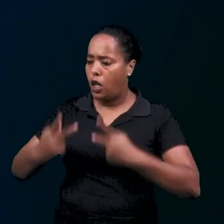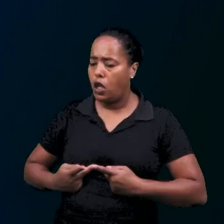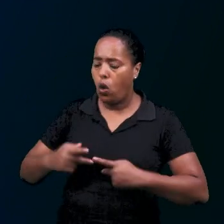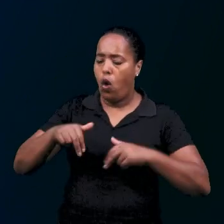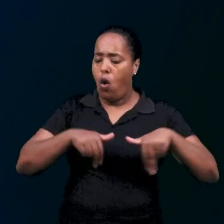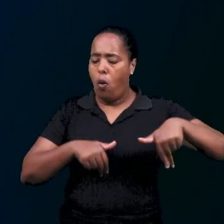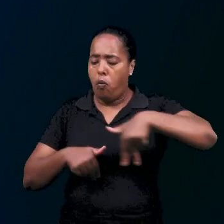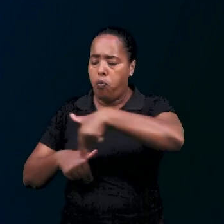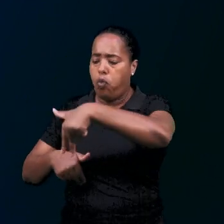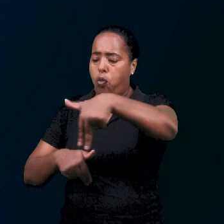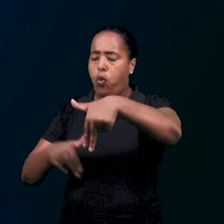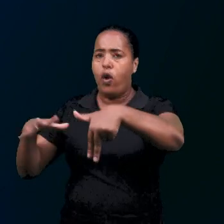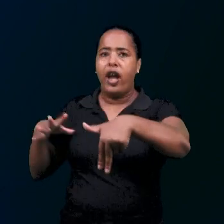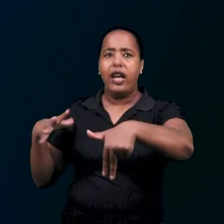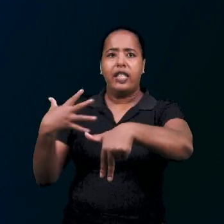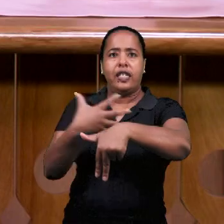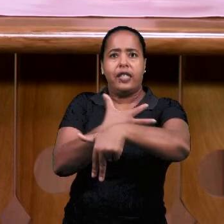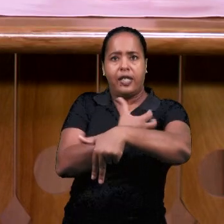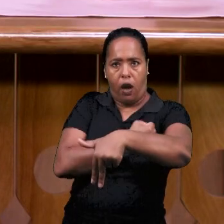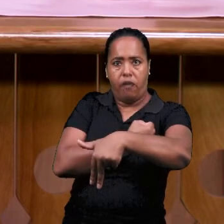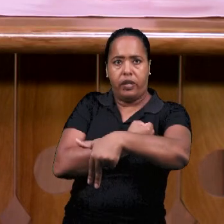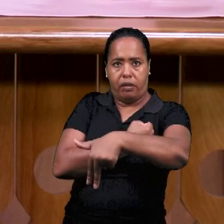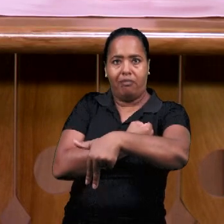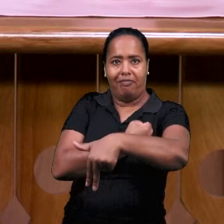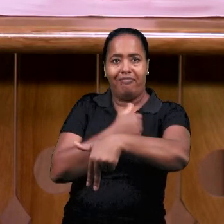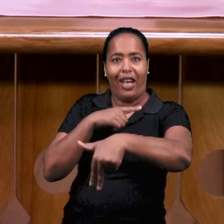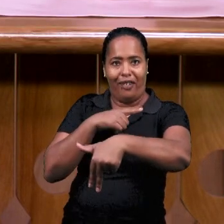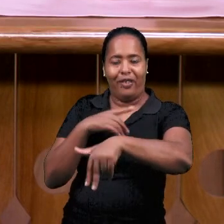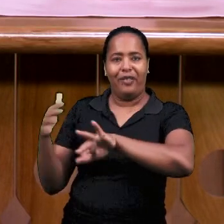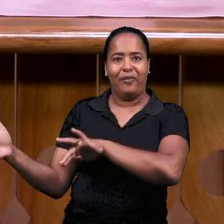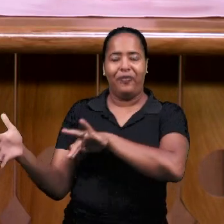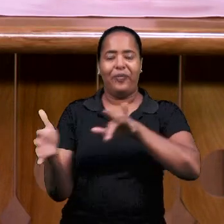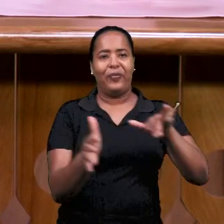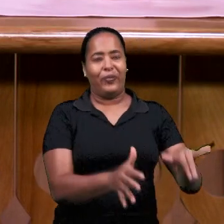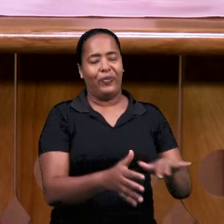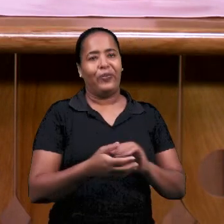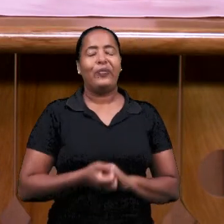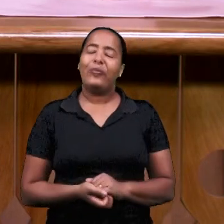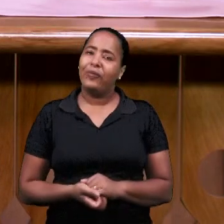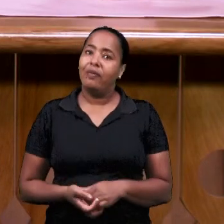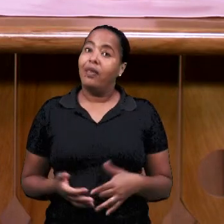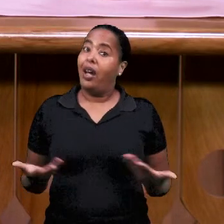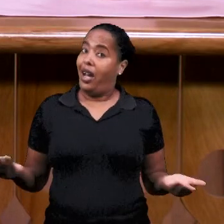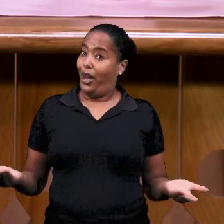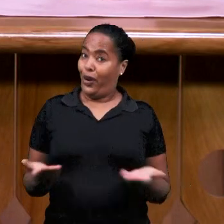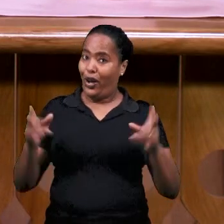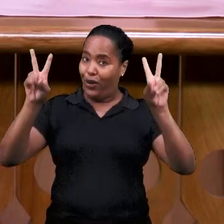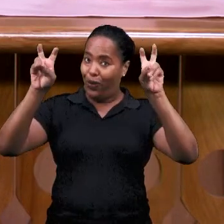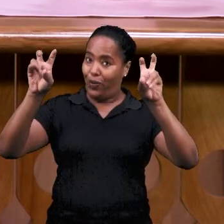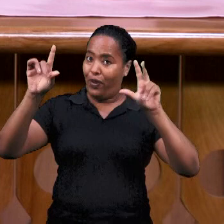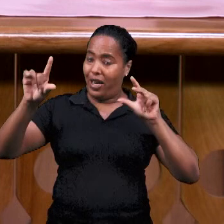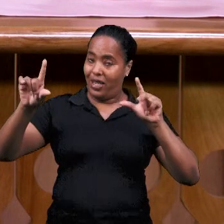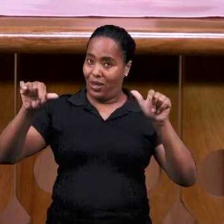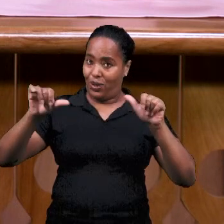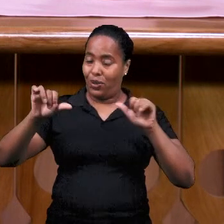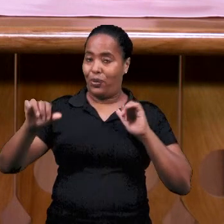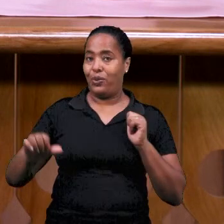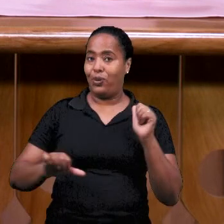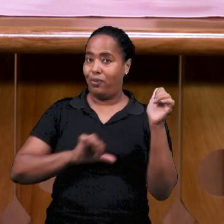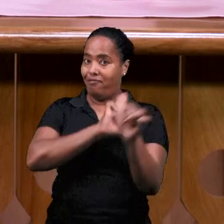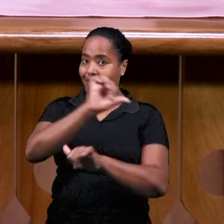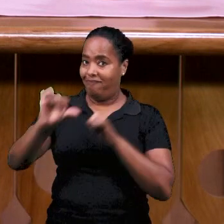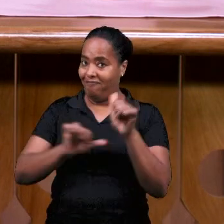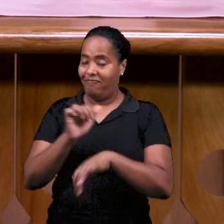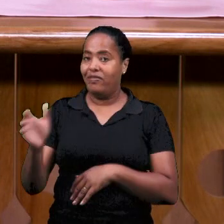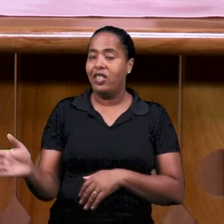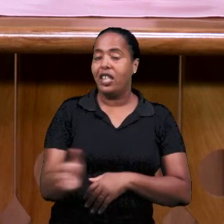ses hommes, où elle a commencé à voir le salut d'une manière qu'elle n'avait pas vue. Amen, mes frères. Maintenant, changeons le